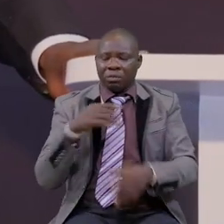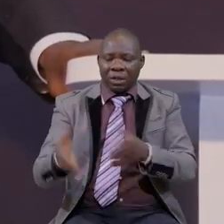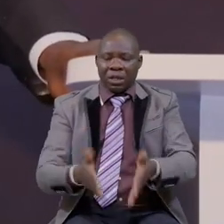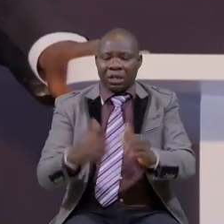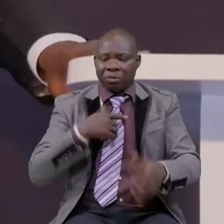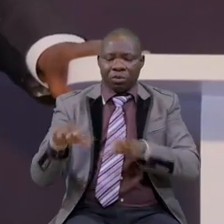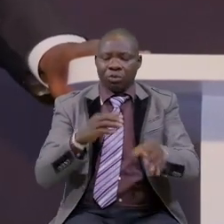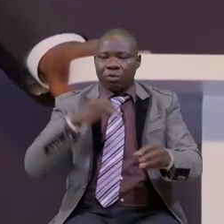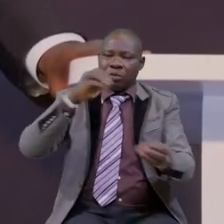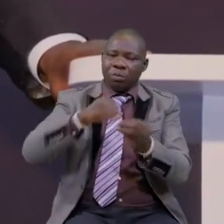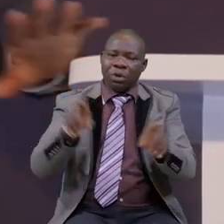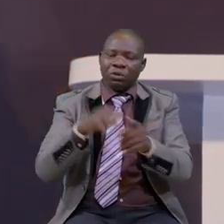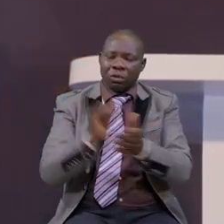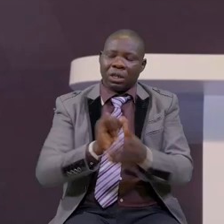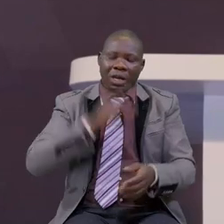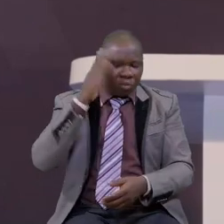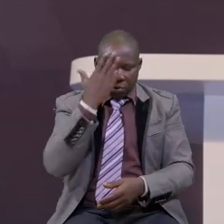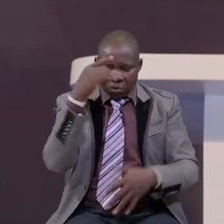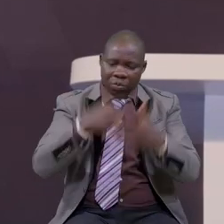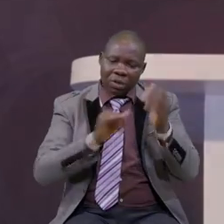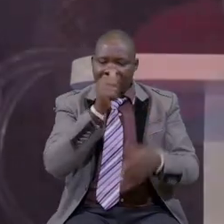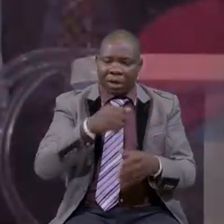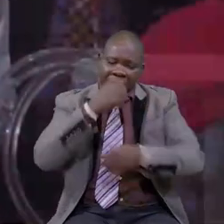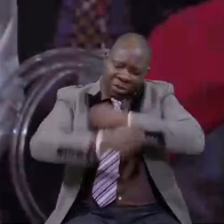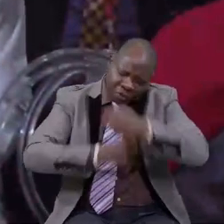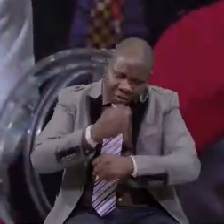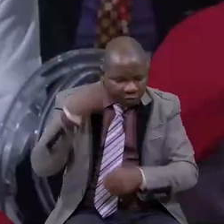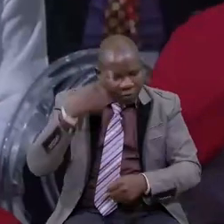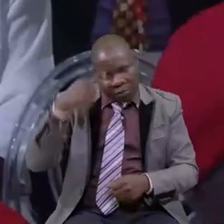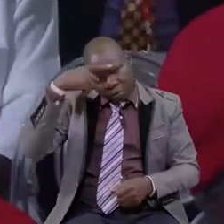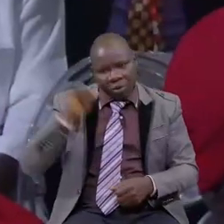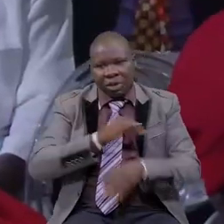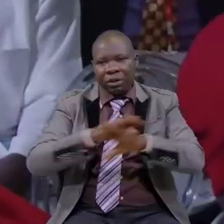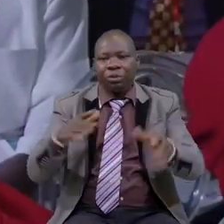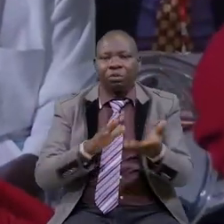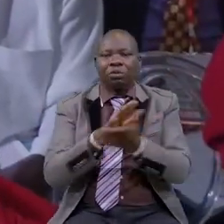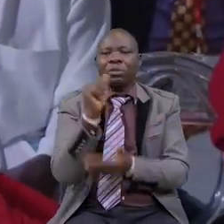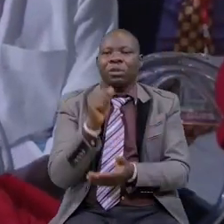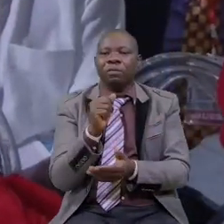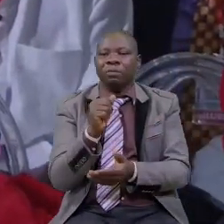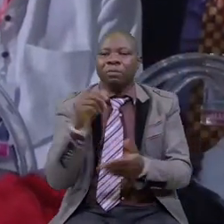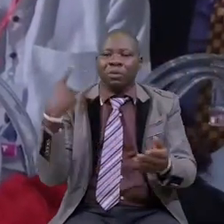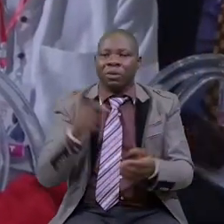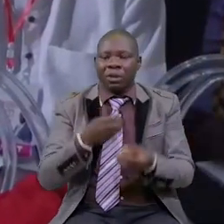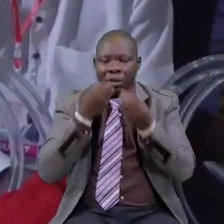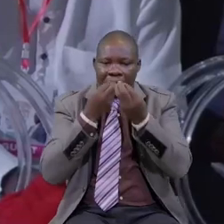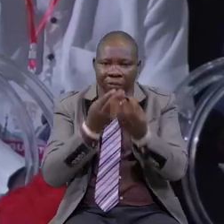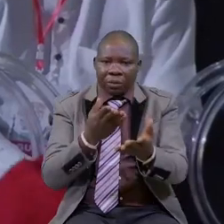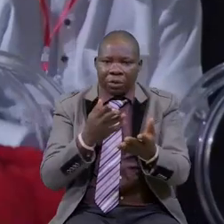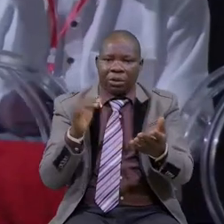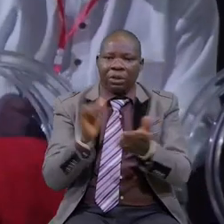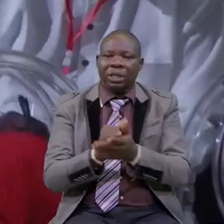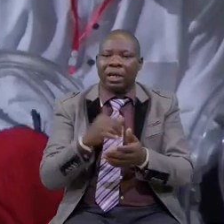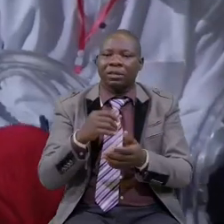plus, afin que je sache que ce que je vais endurer, parce que je n'ai pas cru à